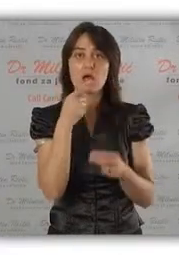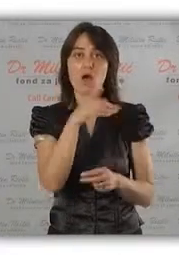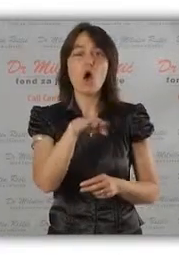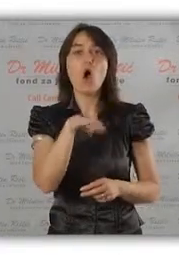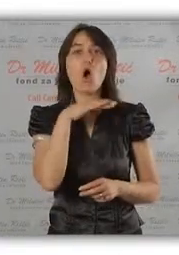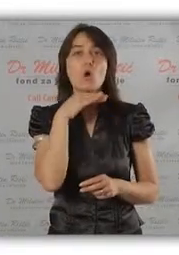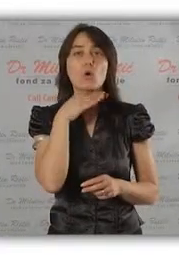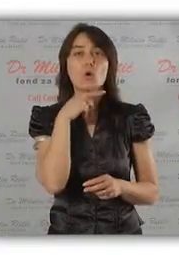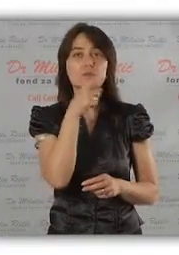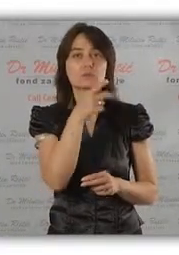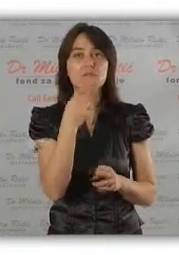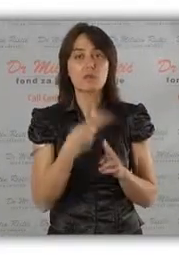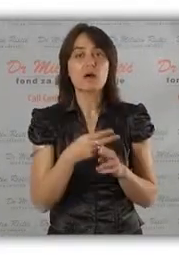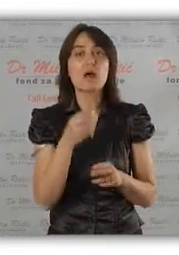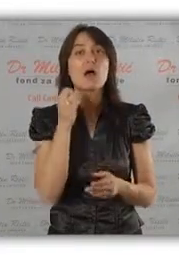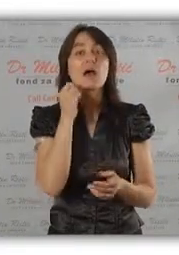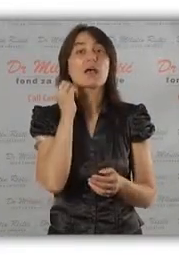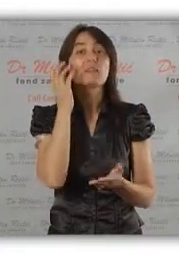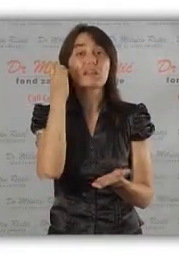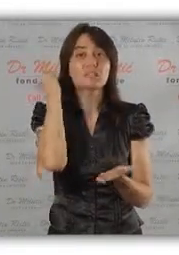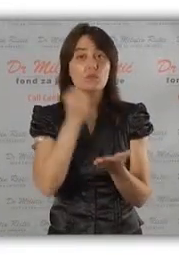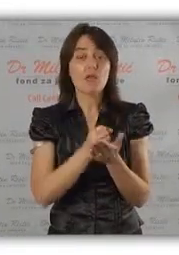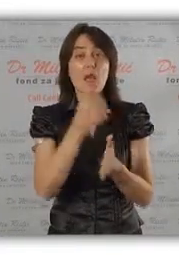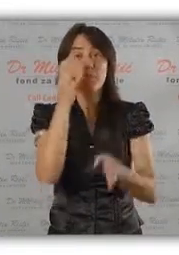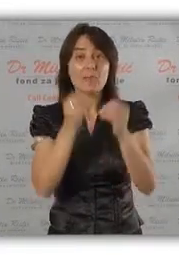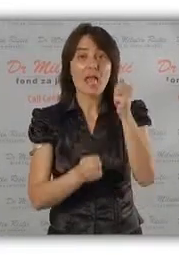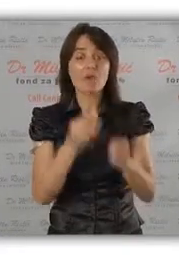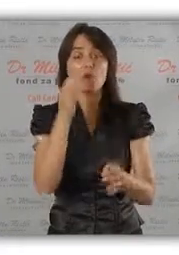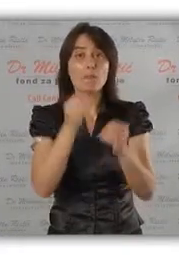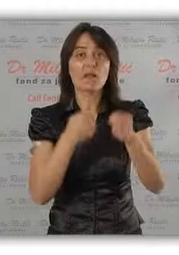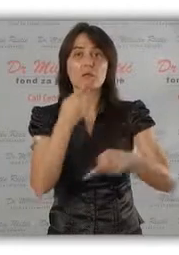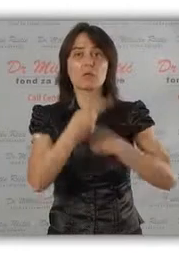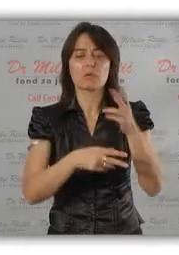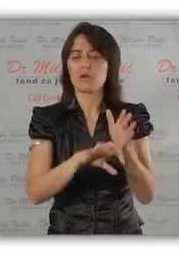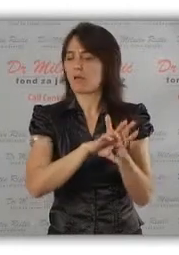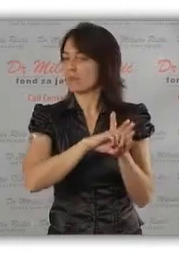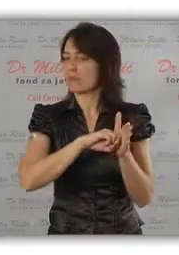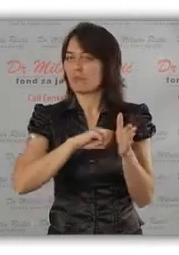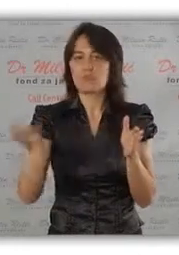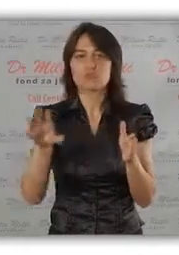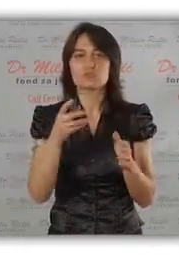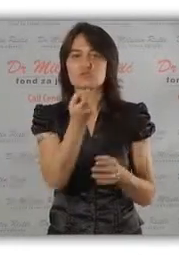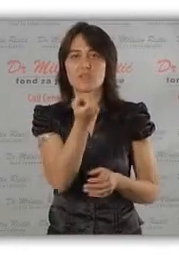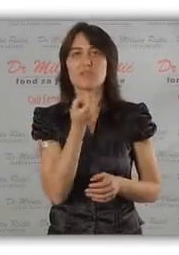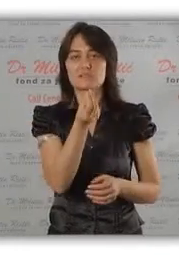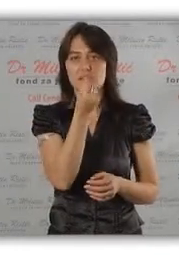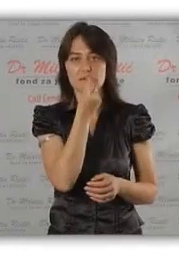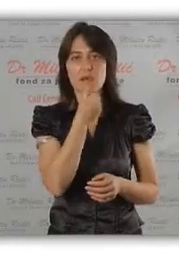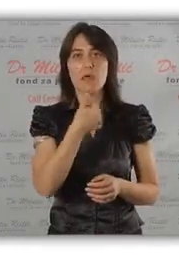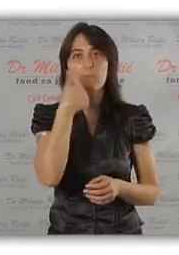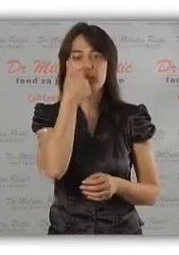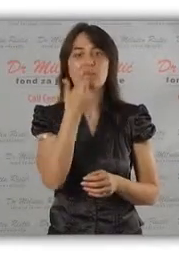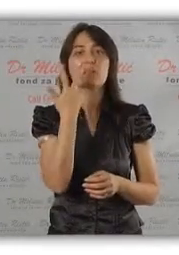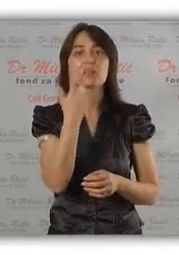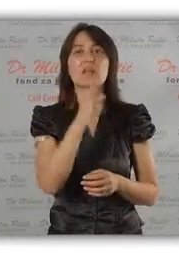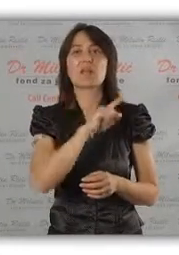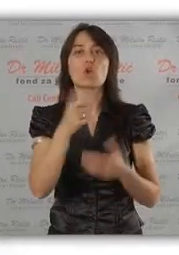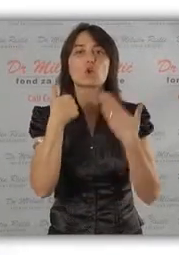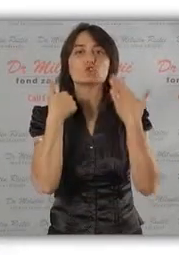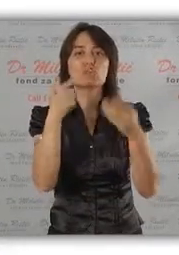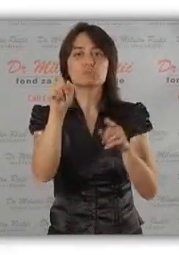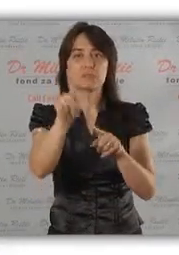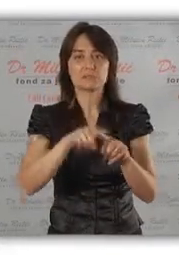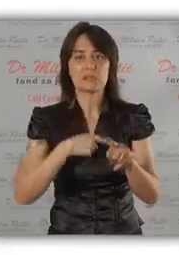tiče vrlo bitno kod glutenske celijake, kada se utvrdi, mleko i mlečni proizvodi se izbacuju, isključuju iz